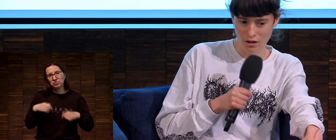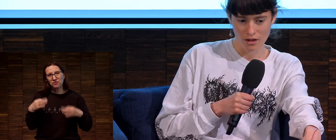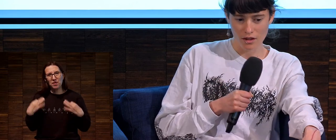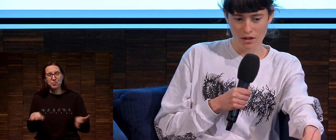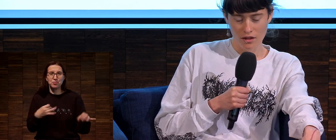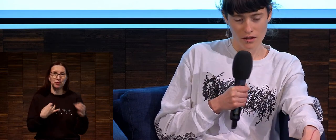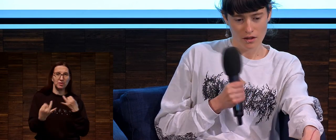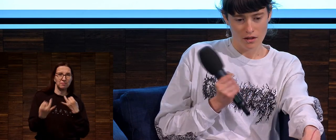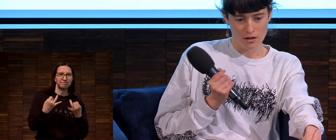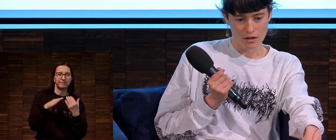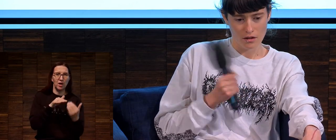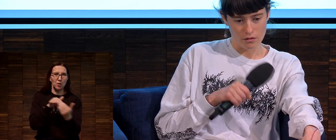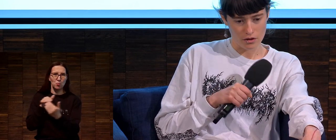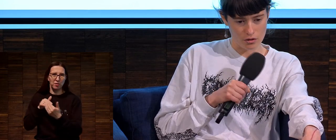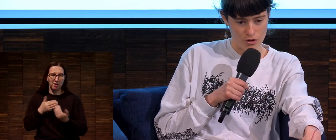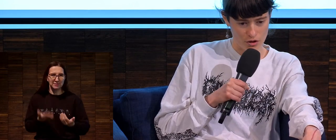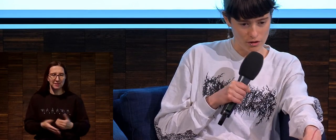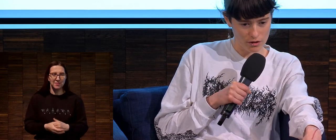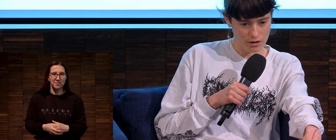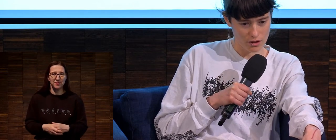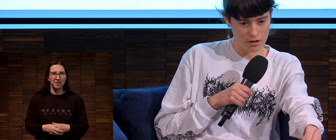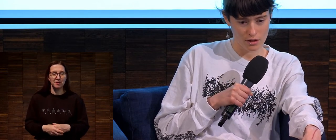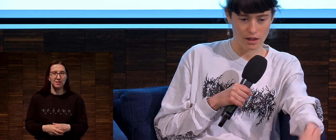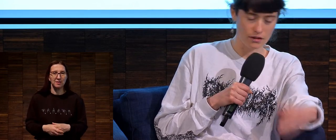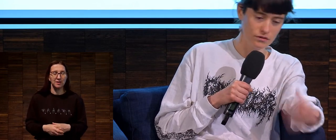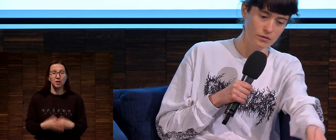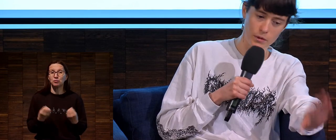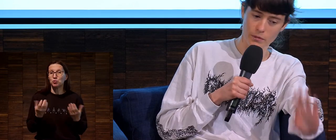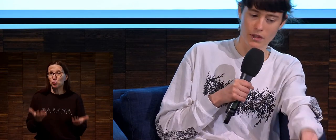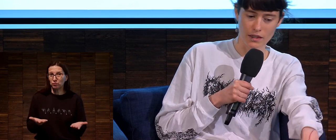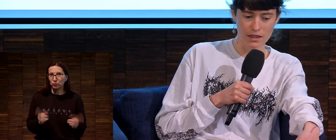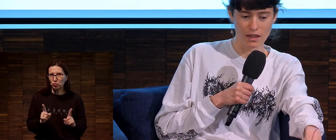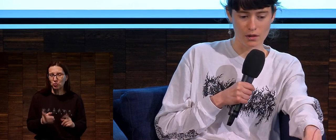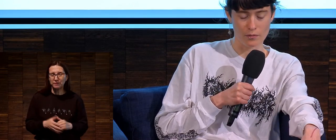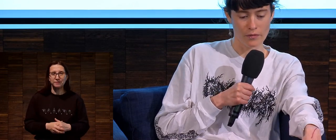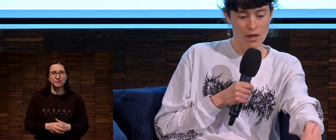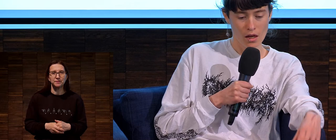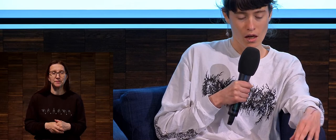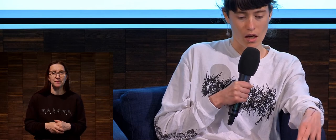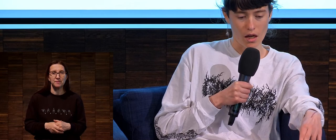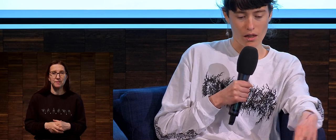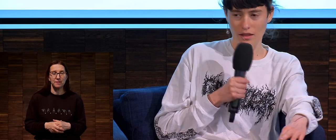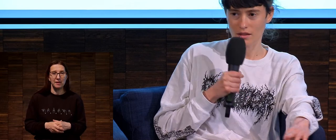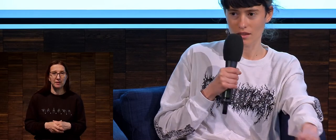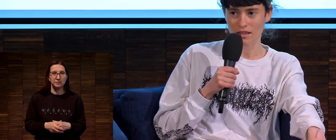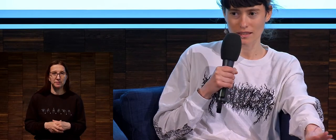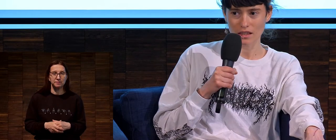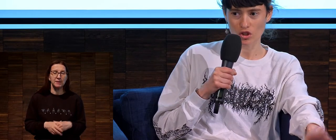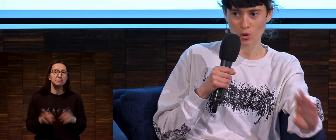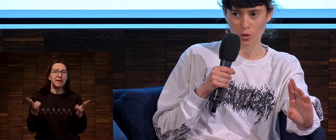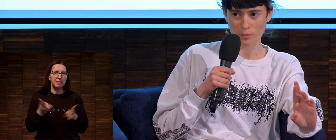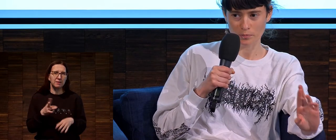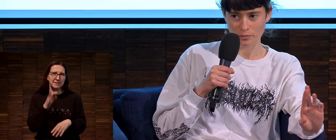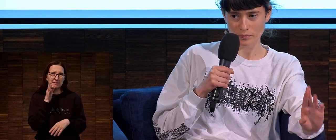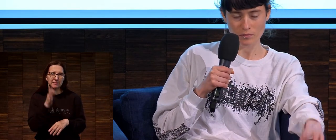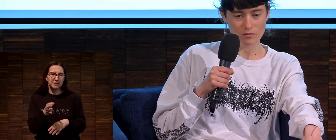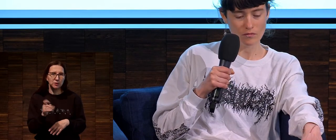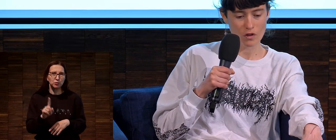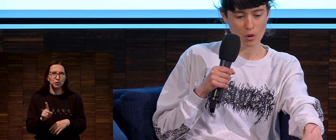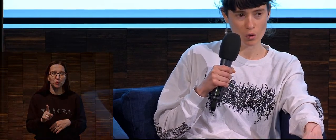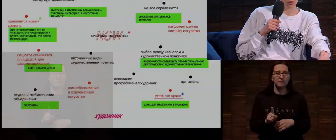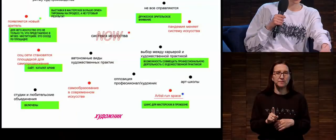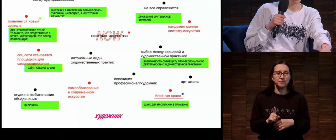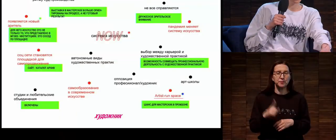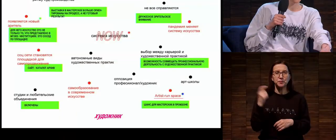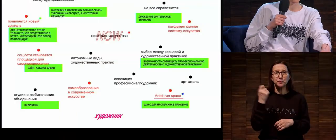коммуникации. Ой, что еще? Да, ну, в общем, да, это оно. А, надо сказать, что